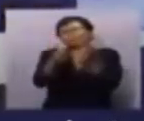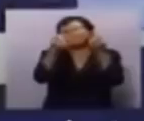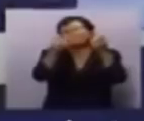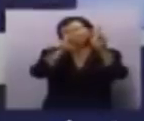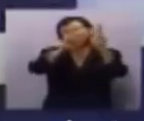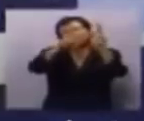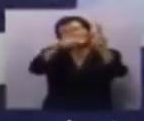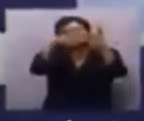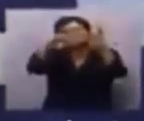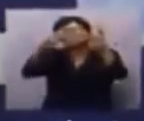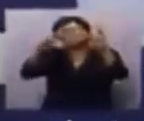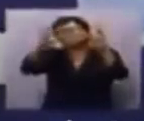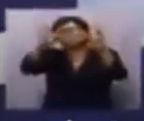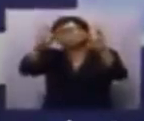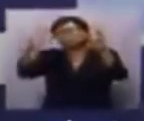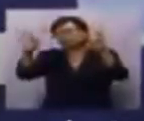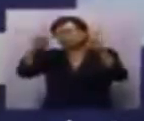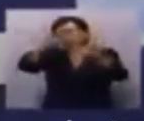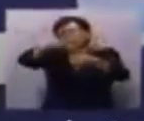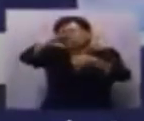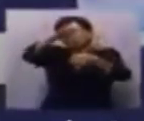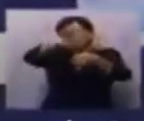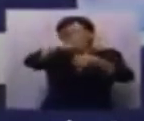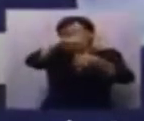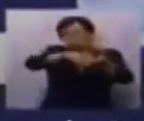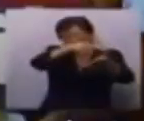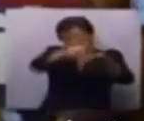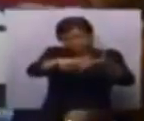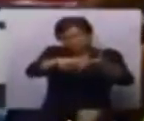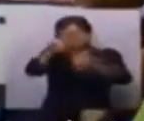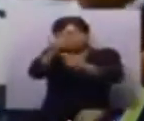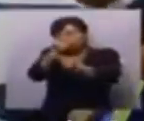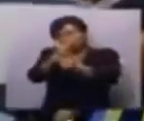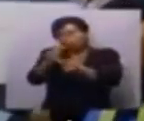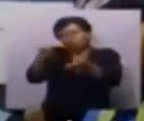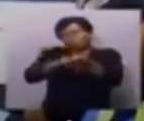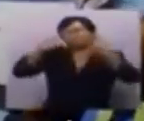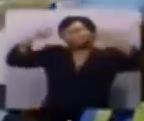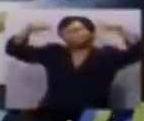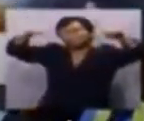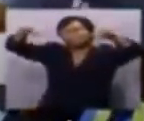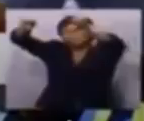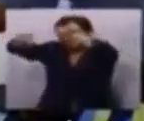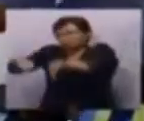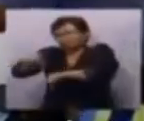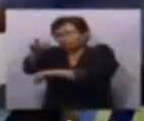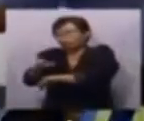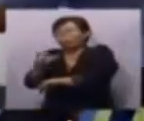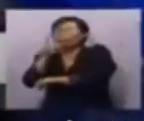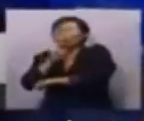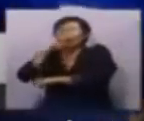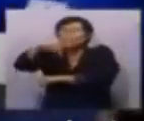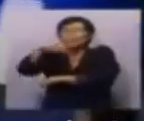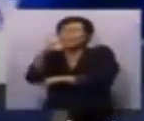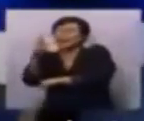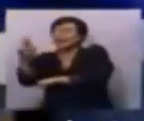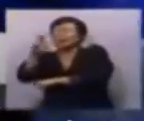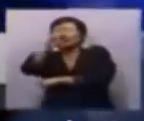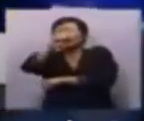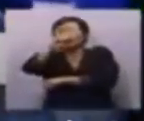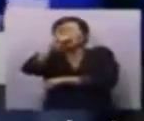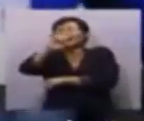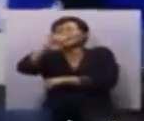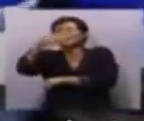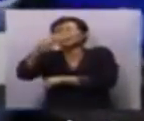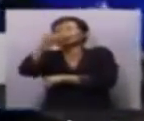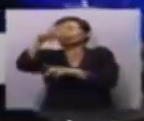majoriti 6,199 undi. Beliau juga mengekalkan rekod cemerlang dengan menewaskan calon wanita PKR Aisyah